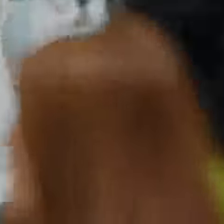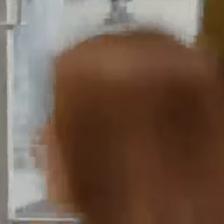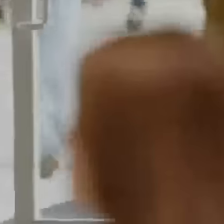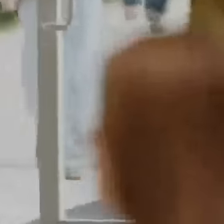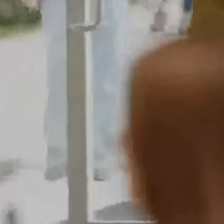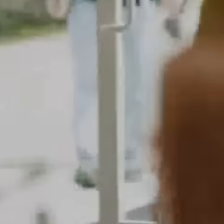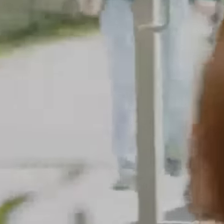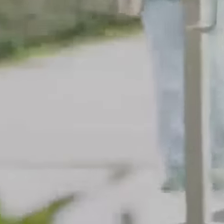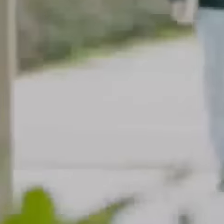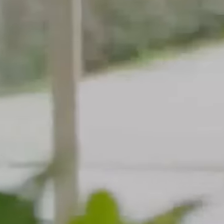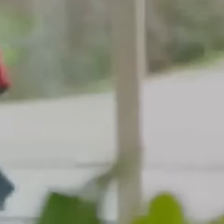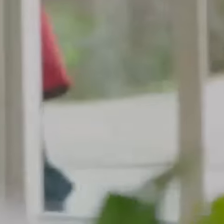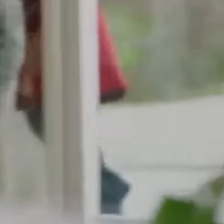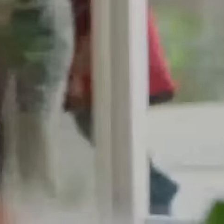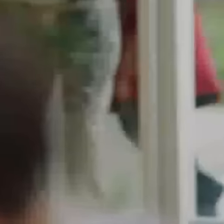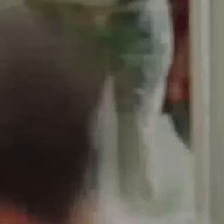Reyhan binaya girdi.